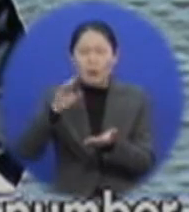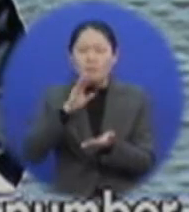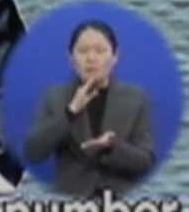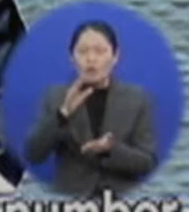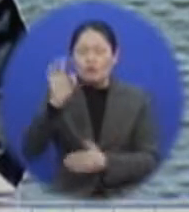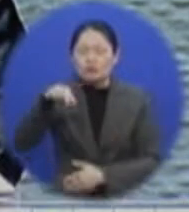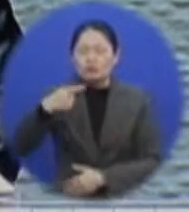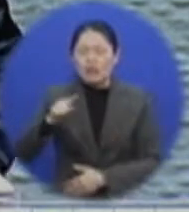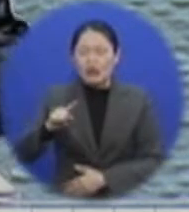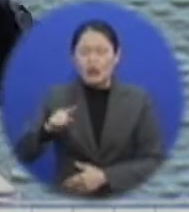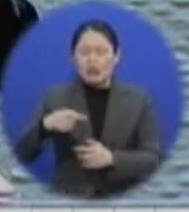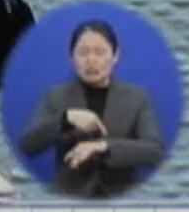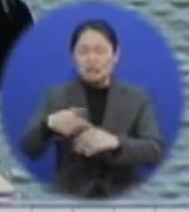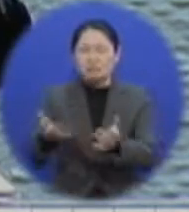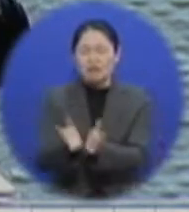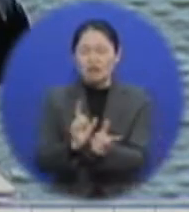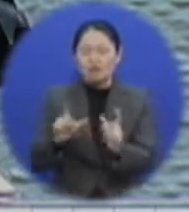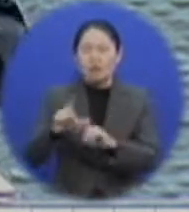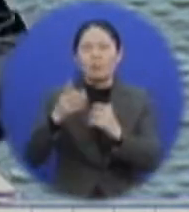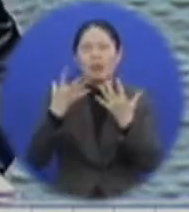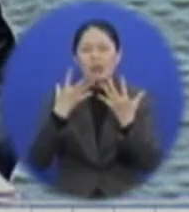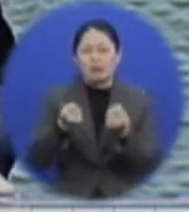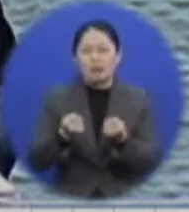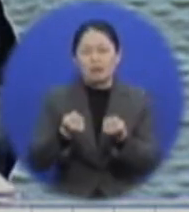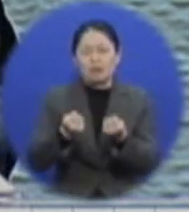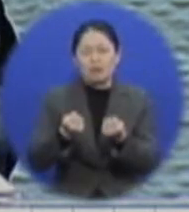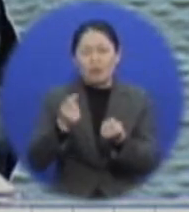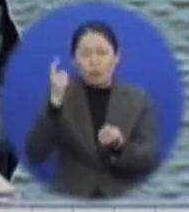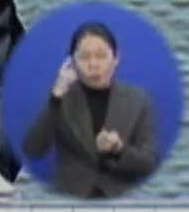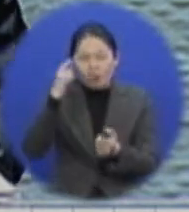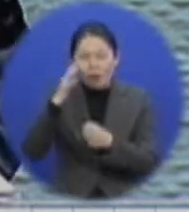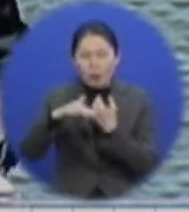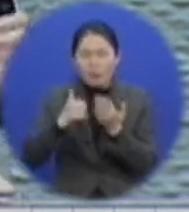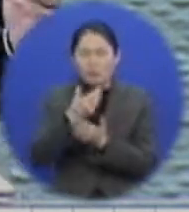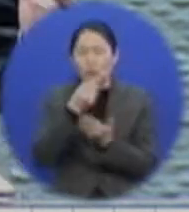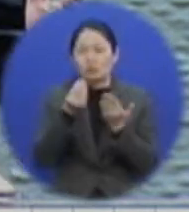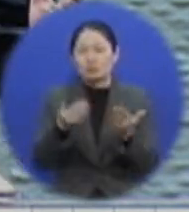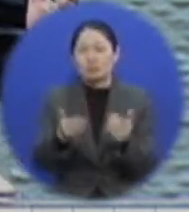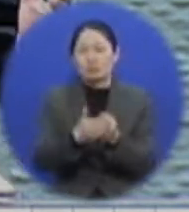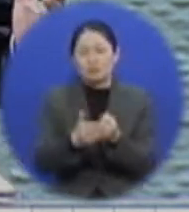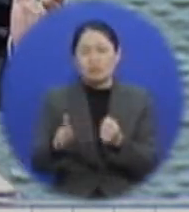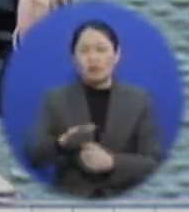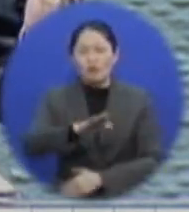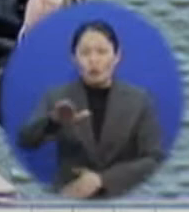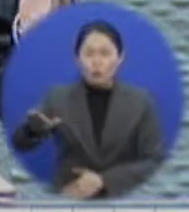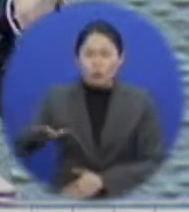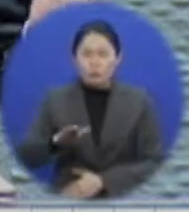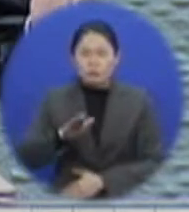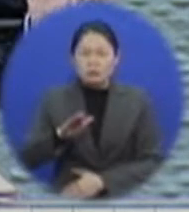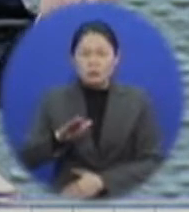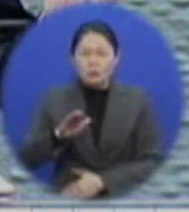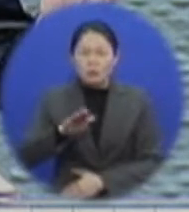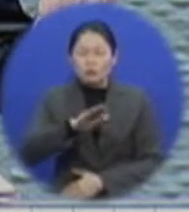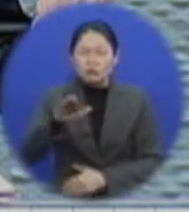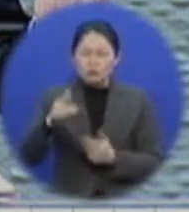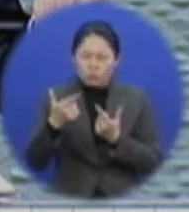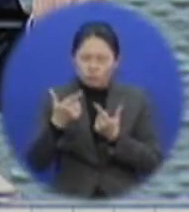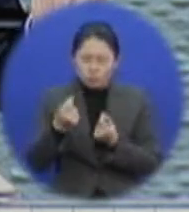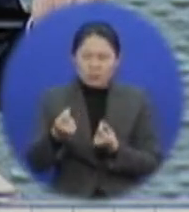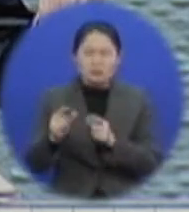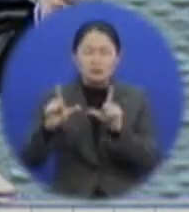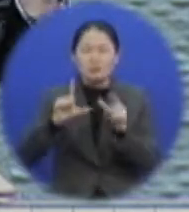거예요 하나님이 유다 정화를 복을 주신 거죠 성도 여러분 우리도 꼭 그렇게 살면